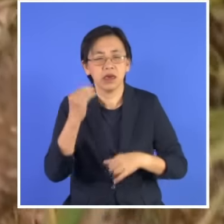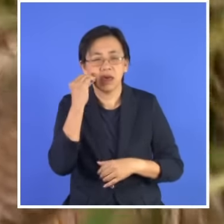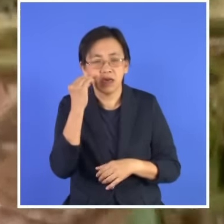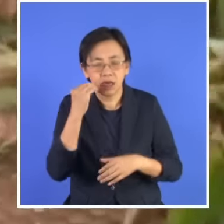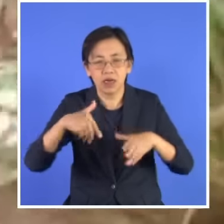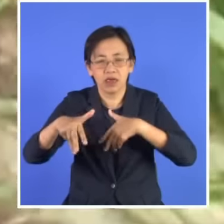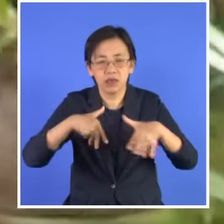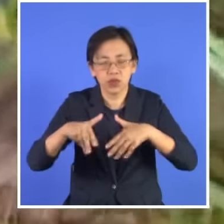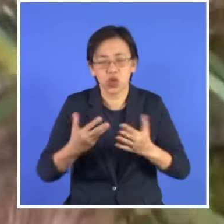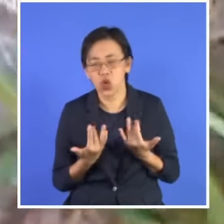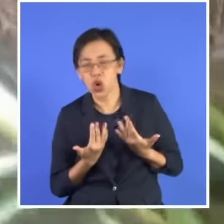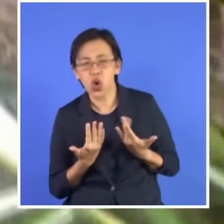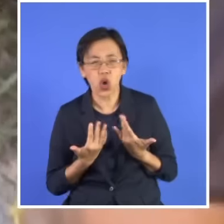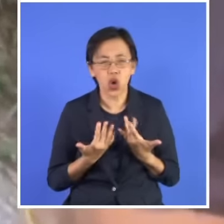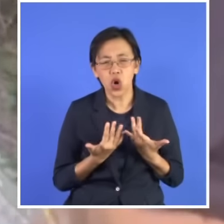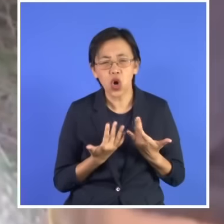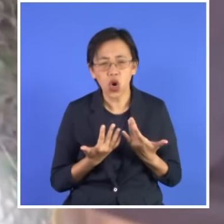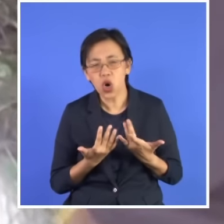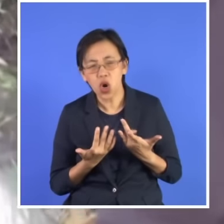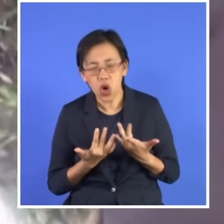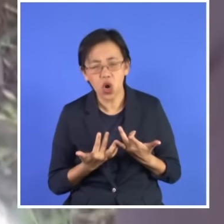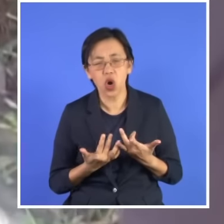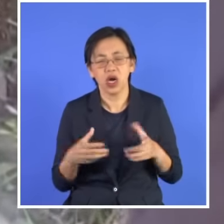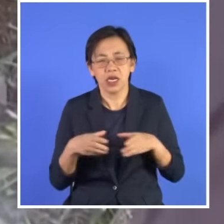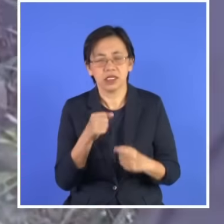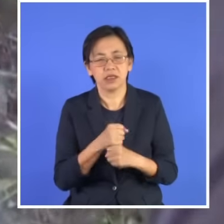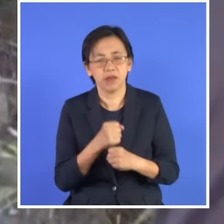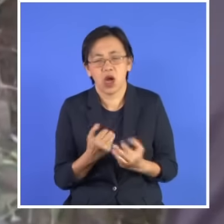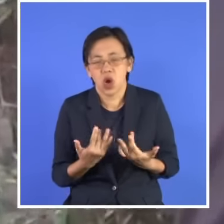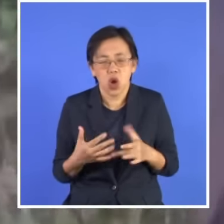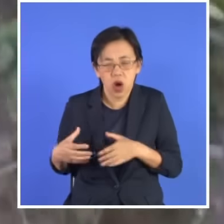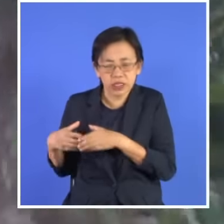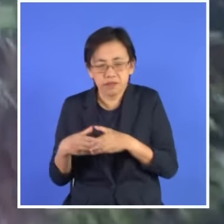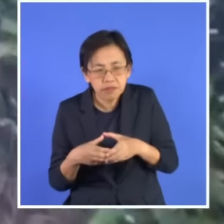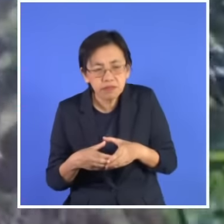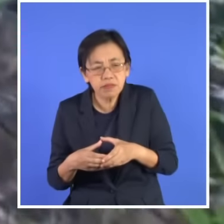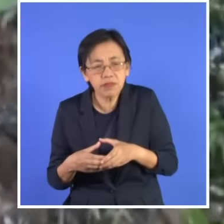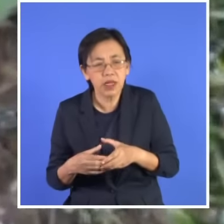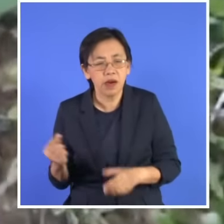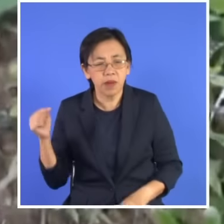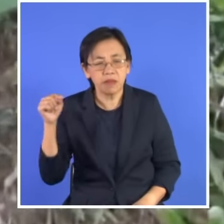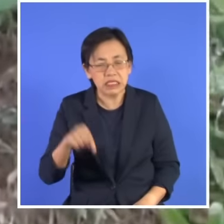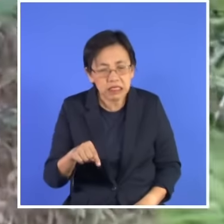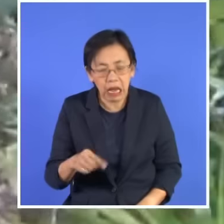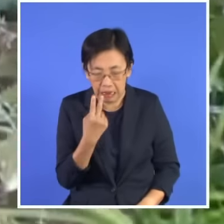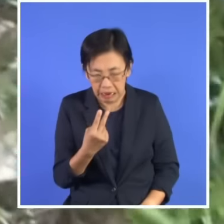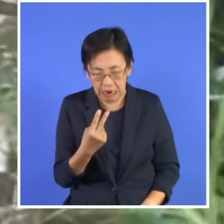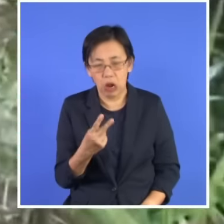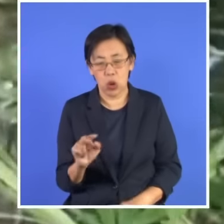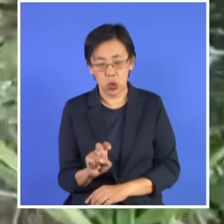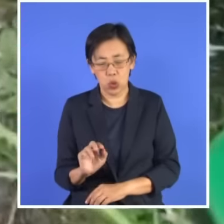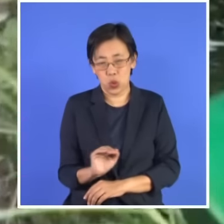บ้านหลายสิบคนก็รอบังยาอยู่แล้วก็รอทีมงานของบังยานะครับปรากฏเดินทางมาถึงปุ๊บพาไปดูจุดที่